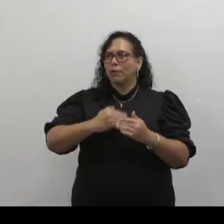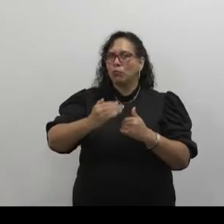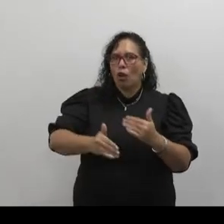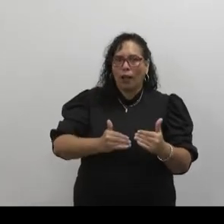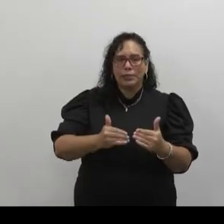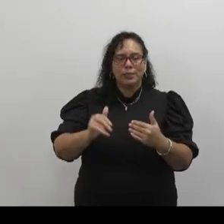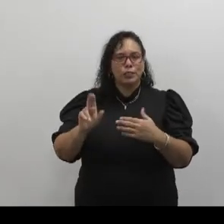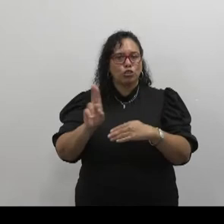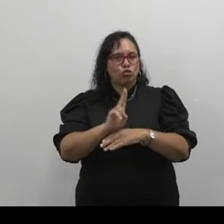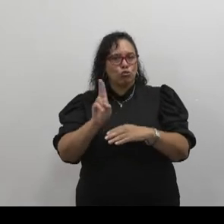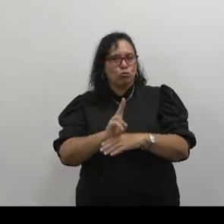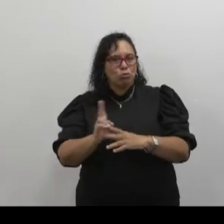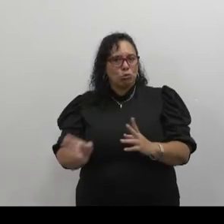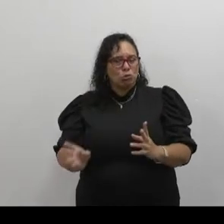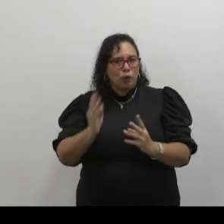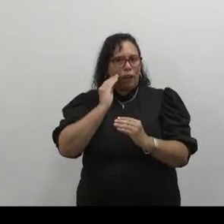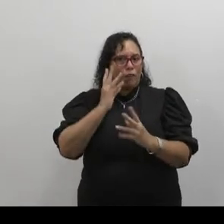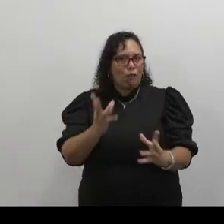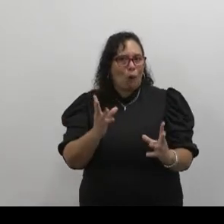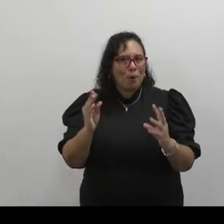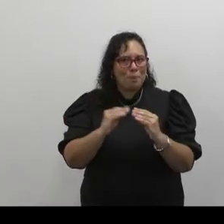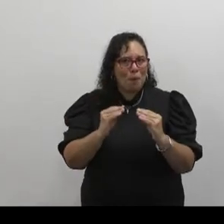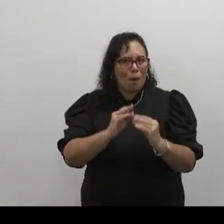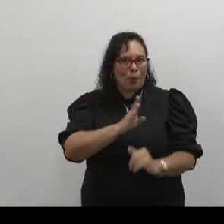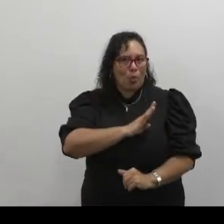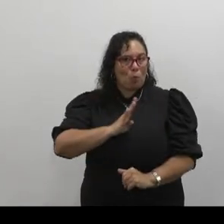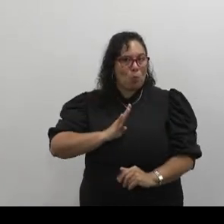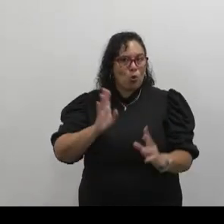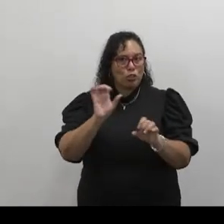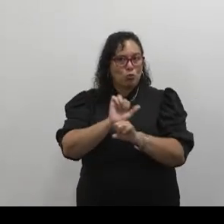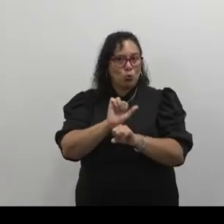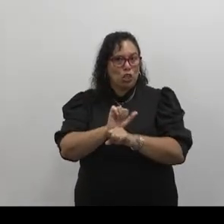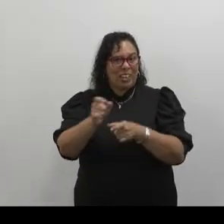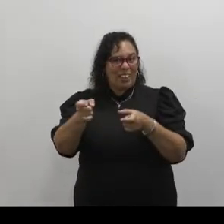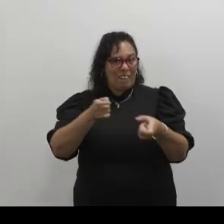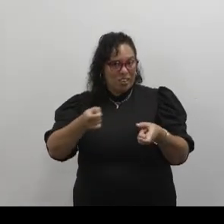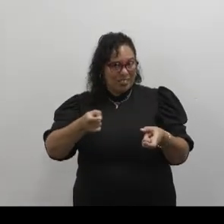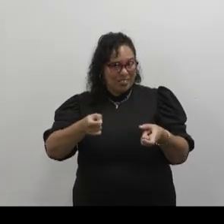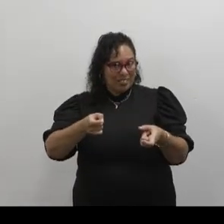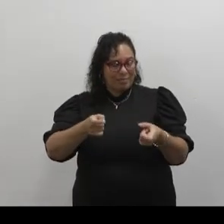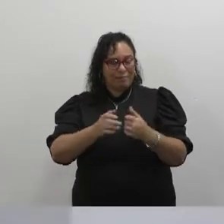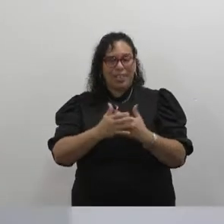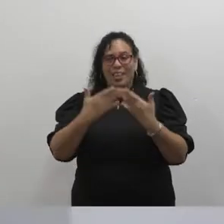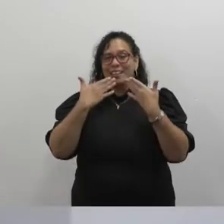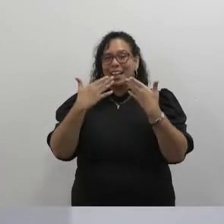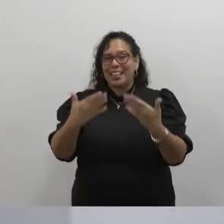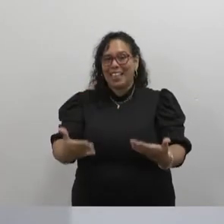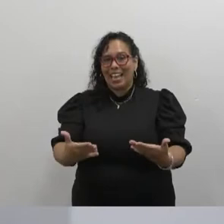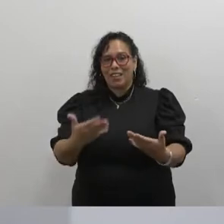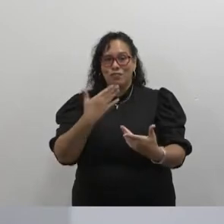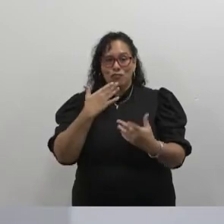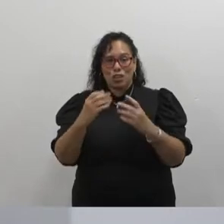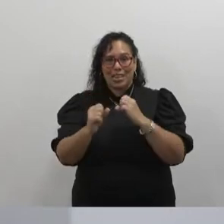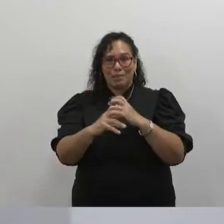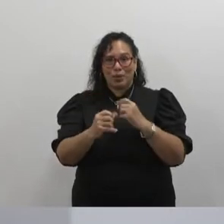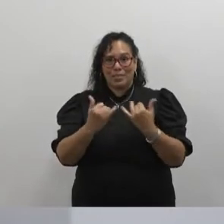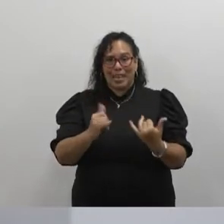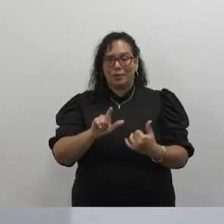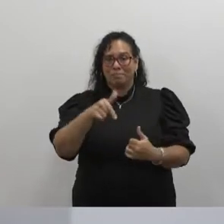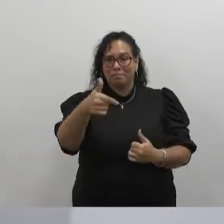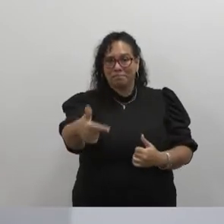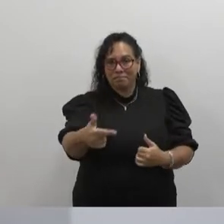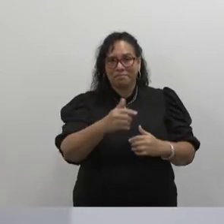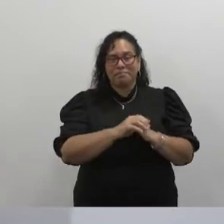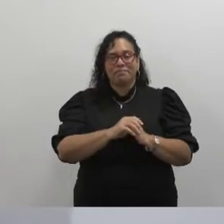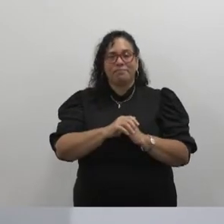thư ca cầm rôn chỉ dự tất xa có đồ chìa bần tỏ kết ca nghe rõ bỏ bột phong đai một loài xâm